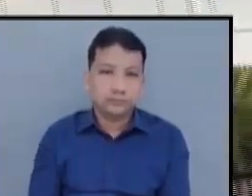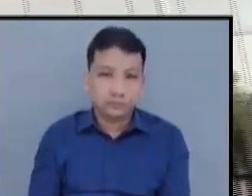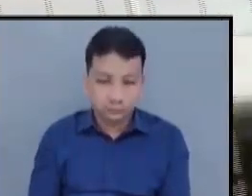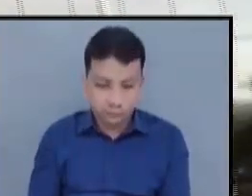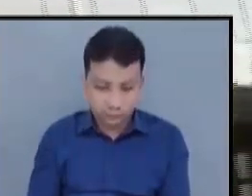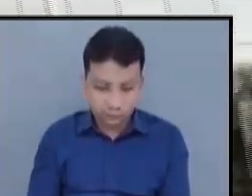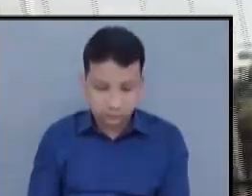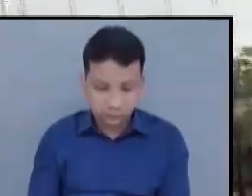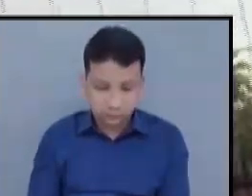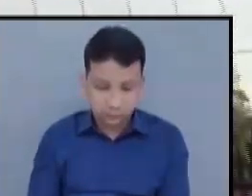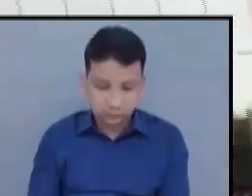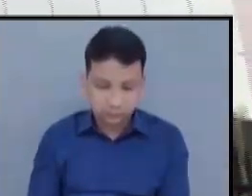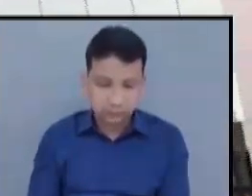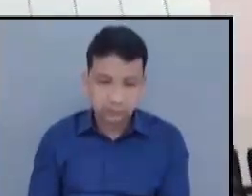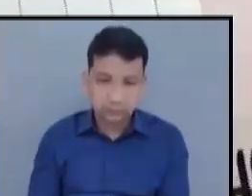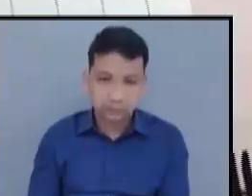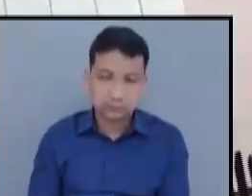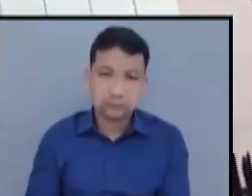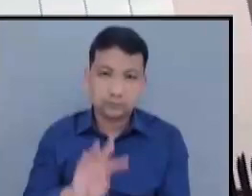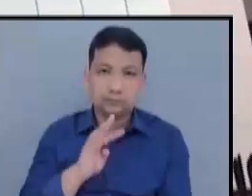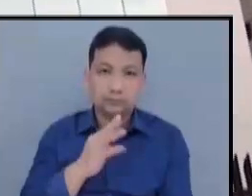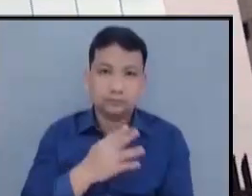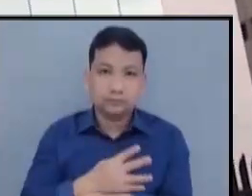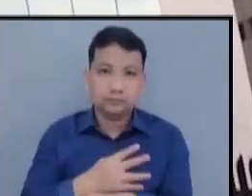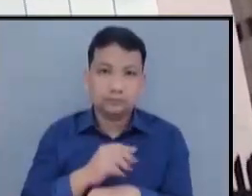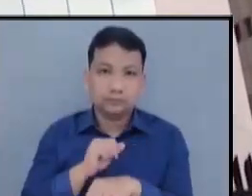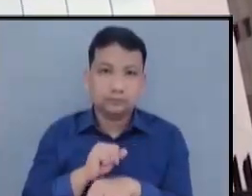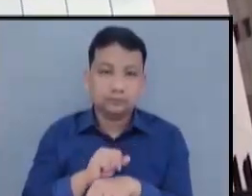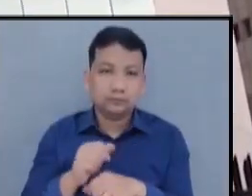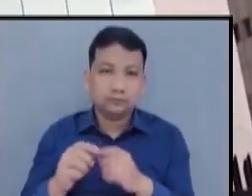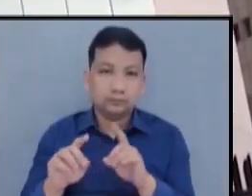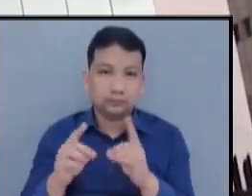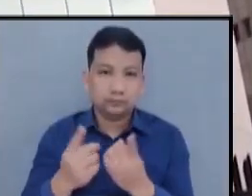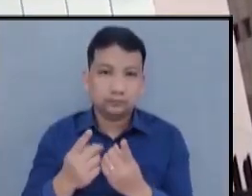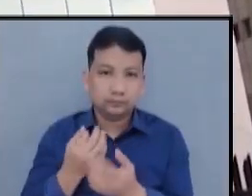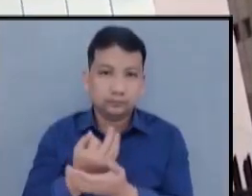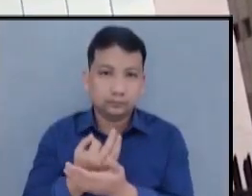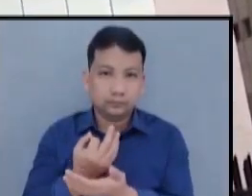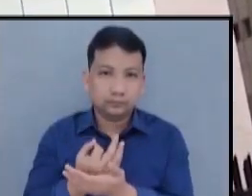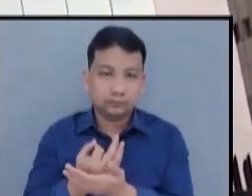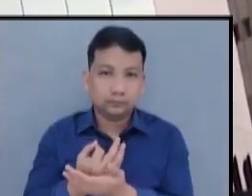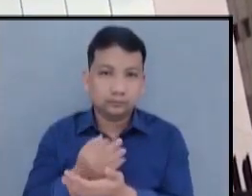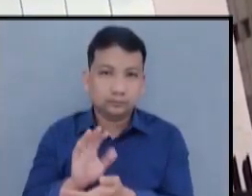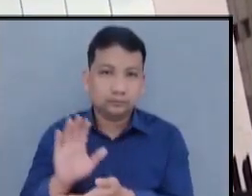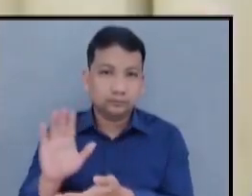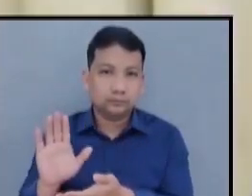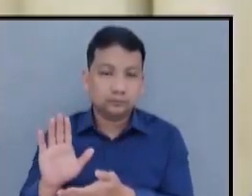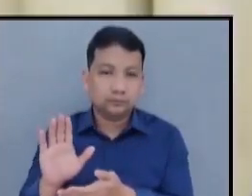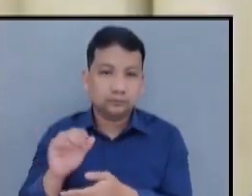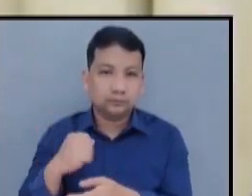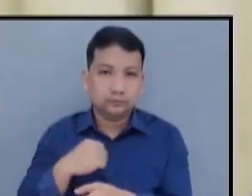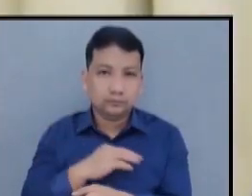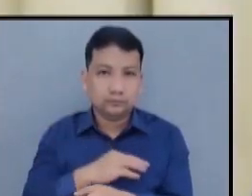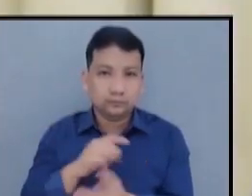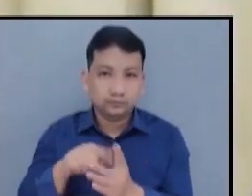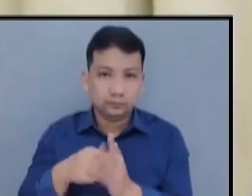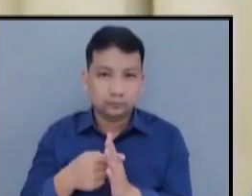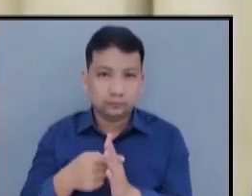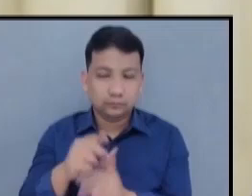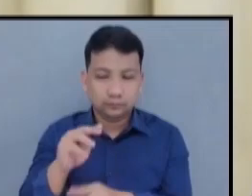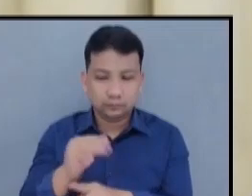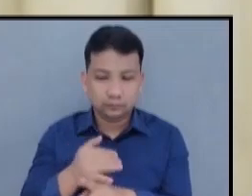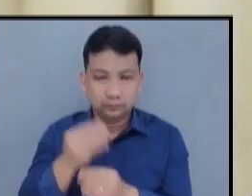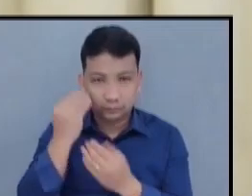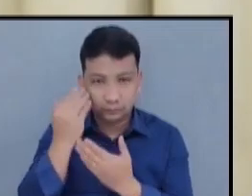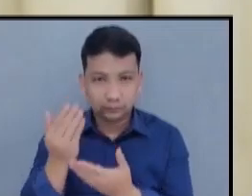Nakatakda ng magpatupad ng 4-day work week ang Department of Finance sa kanilang mga empleyado simula sa Mayo. Ayon ito sa naging